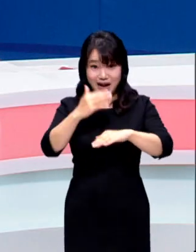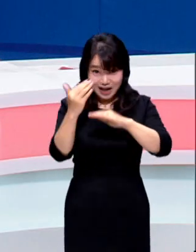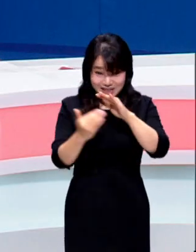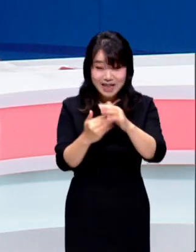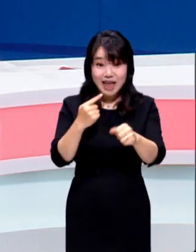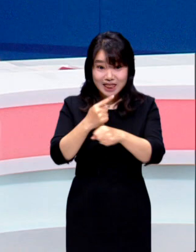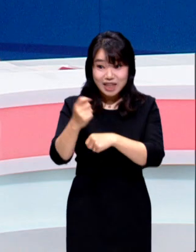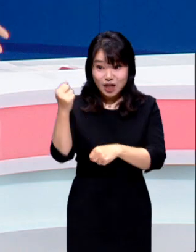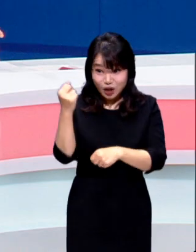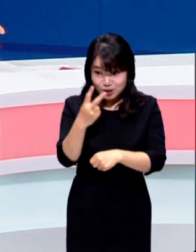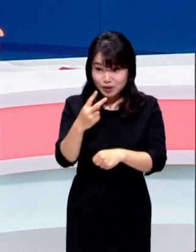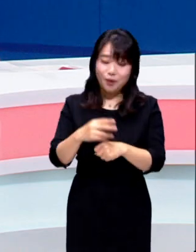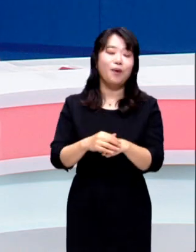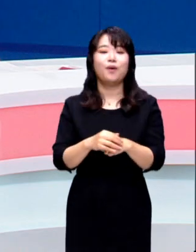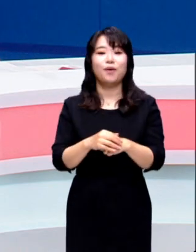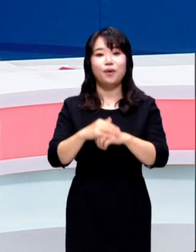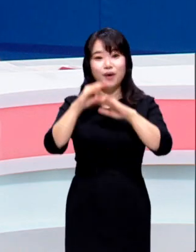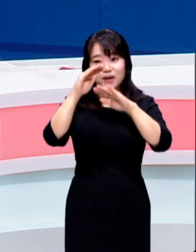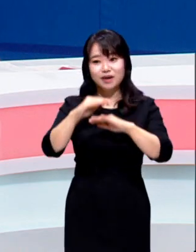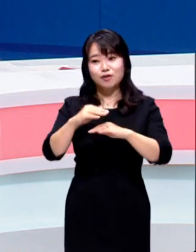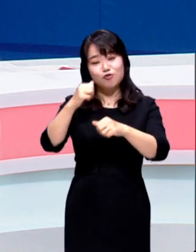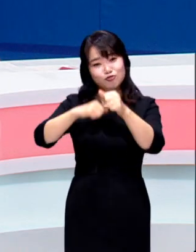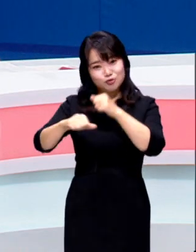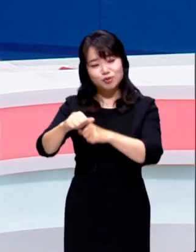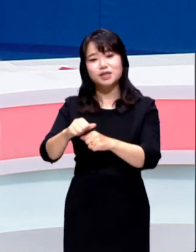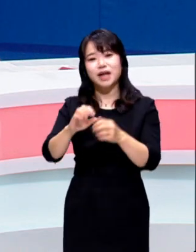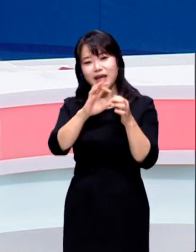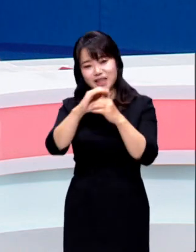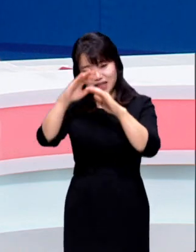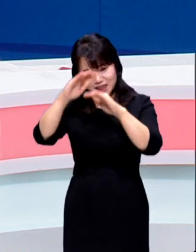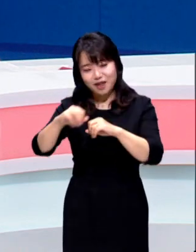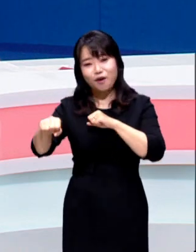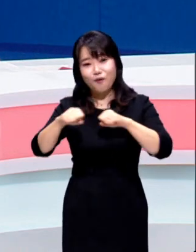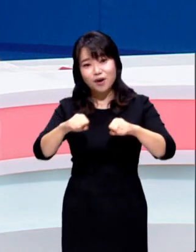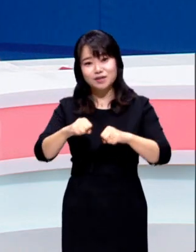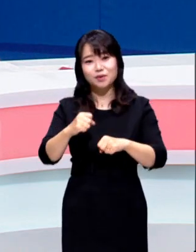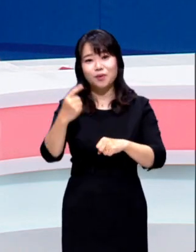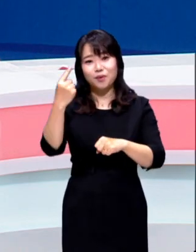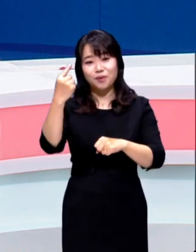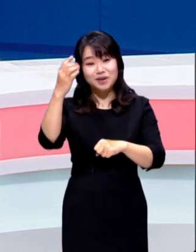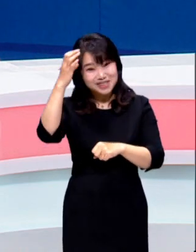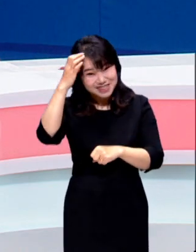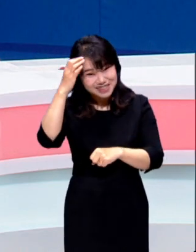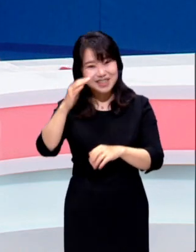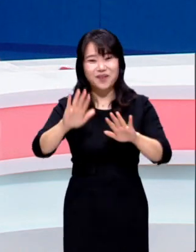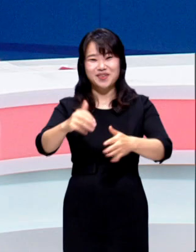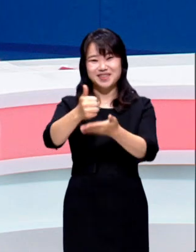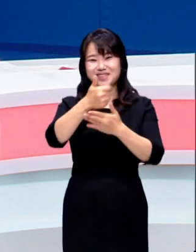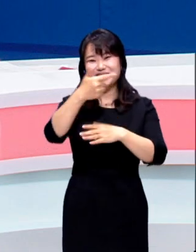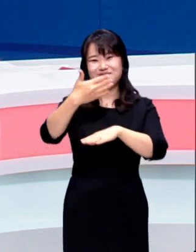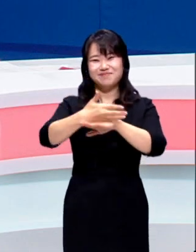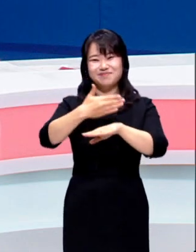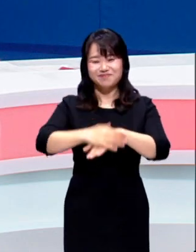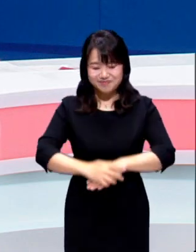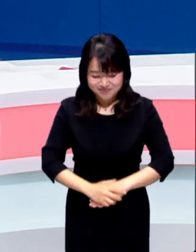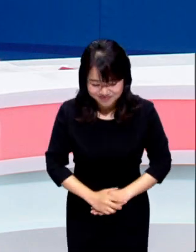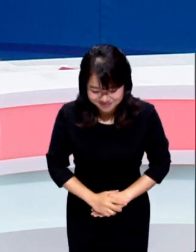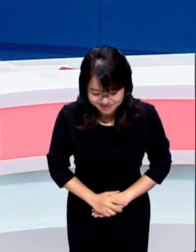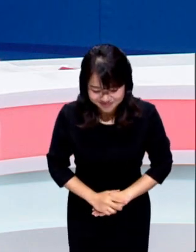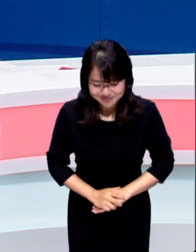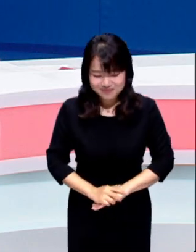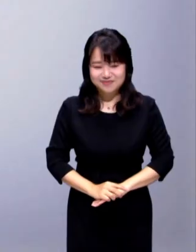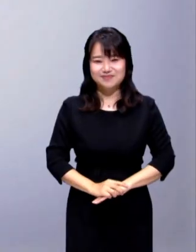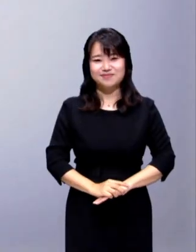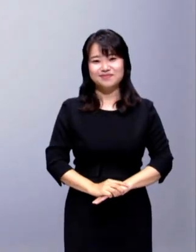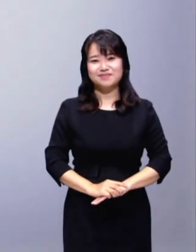우리 호국보훈의 달 더 이어서 우리 후손들에게 또 도움이 될 수 있는 여러 활동들 기대하겠습니다. 네. 오늘 말씀 감사합니다. 감사합니다.